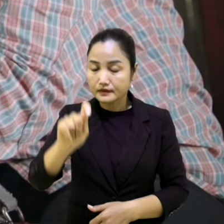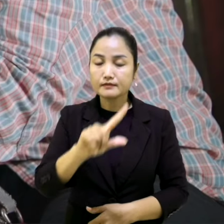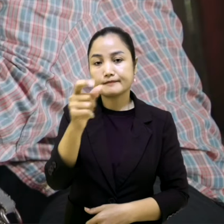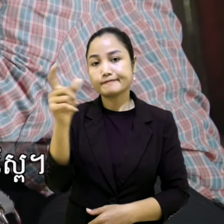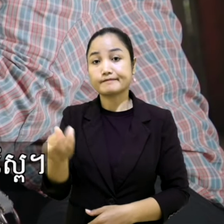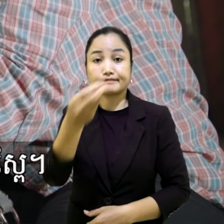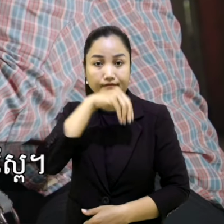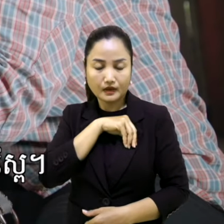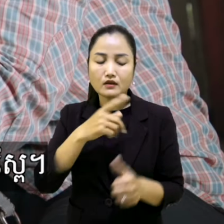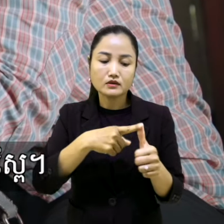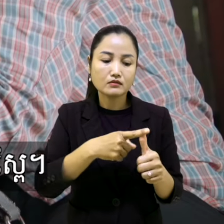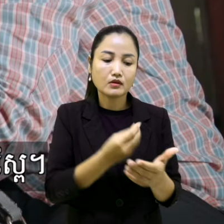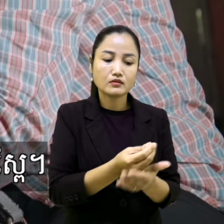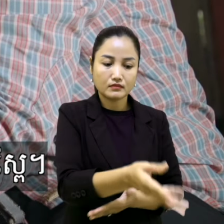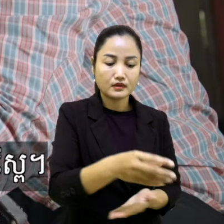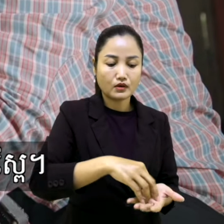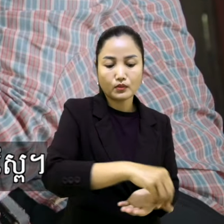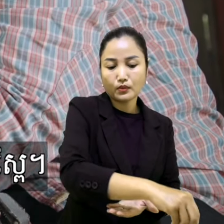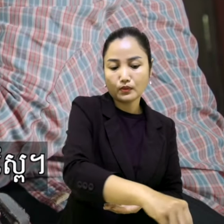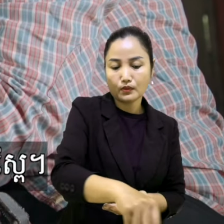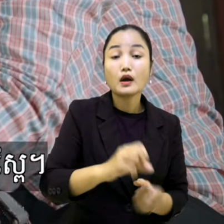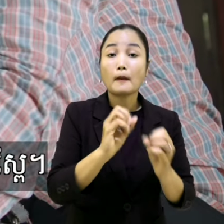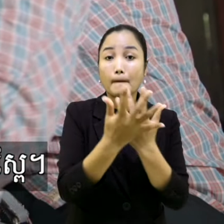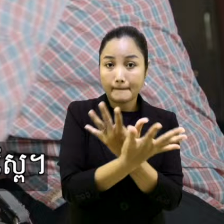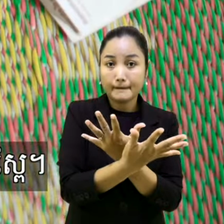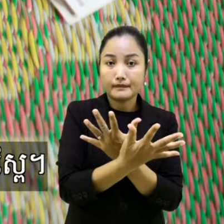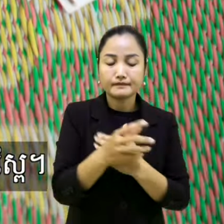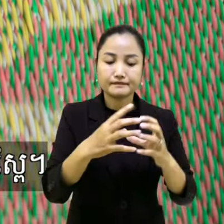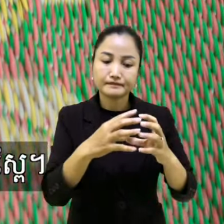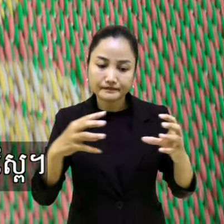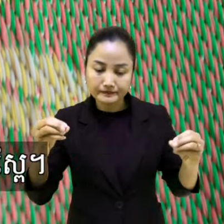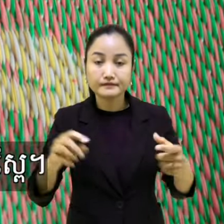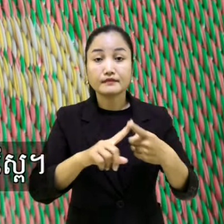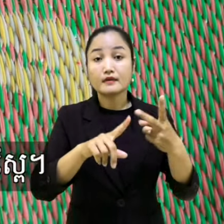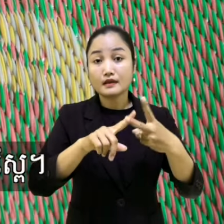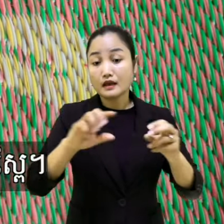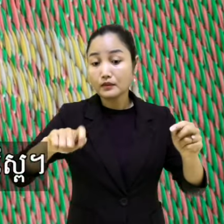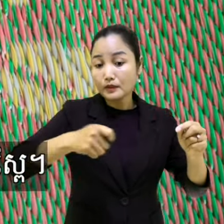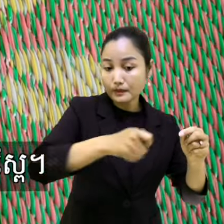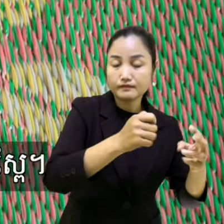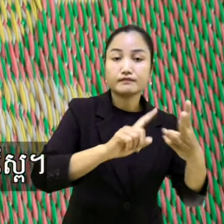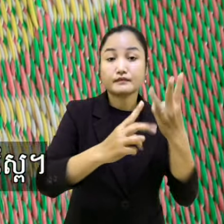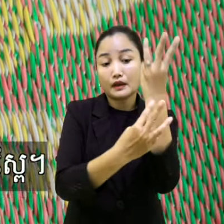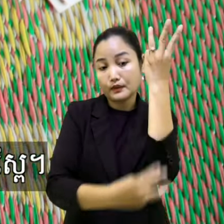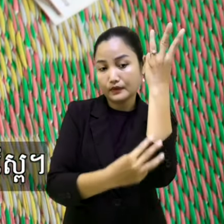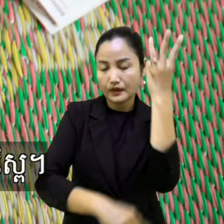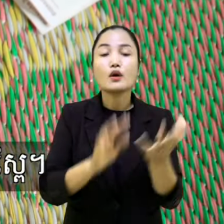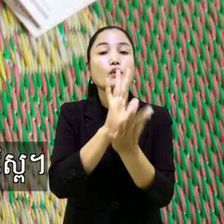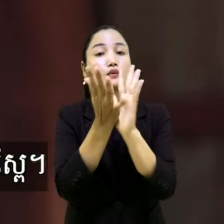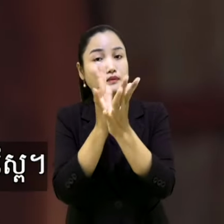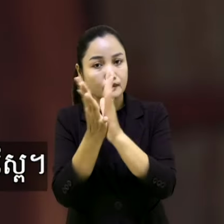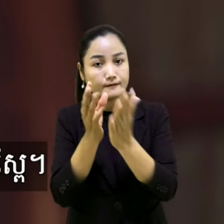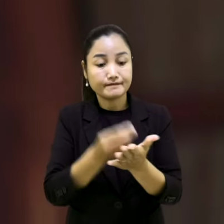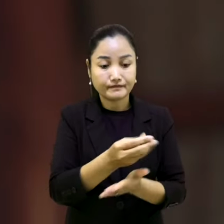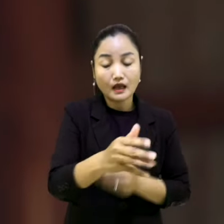mờn từ bồn mở cái nhóm tinh bùi bà lè mà bùi bà lè nó về miền sọ sọ miền sân đếch miền hà nông hà